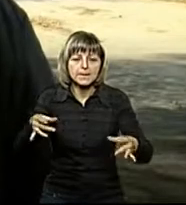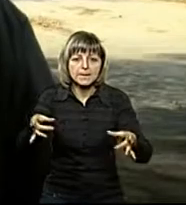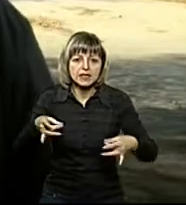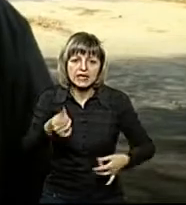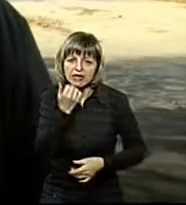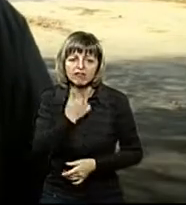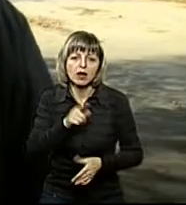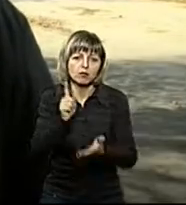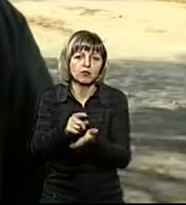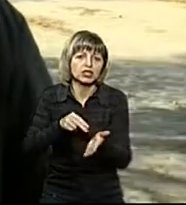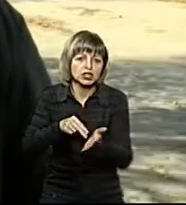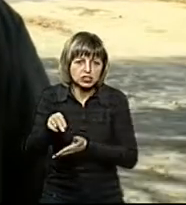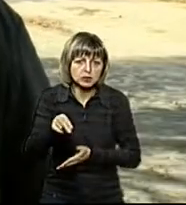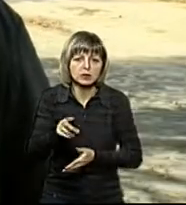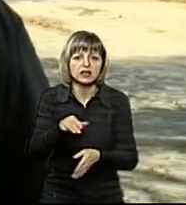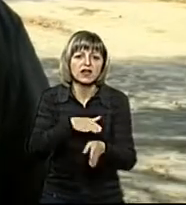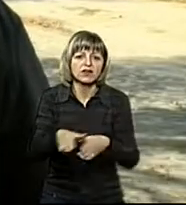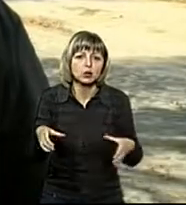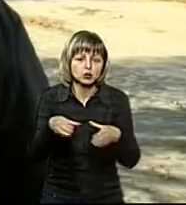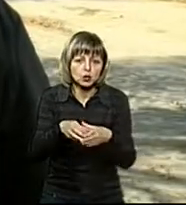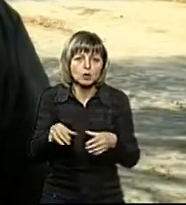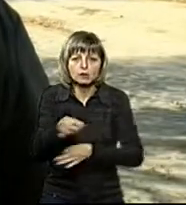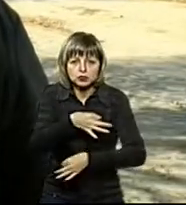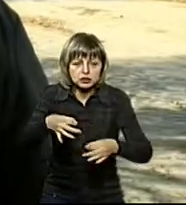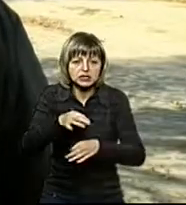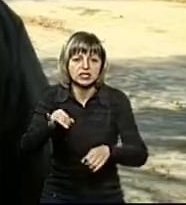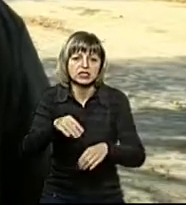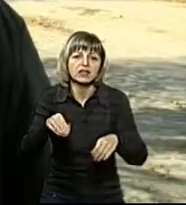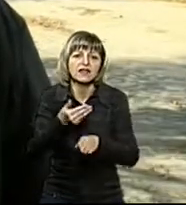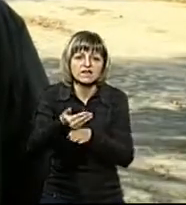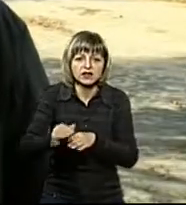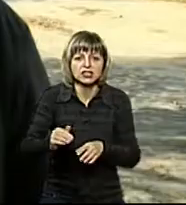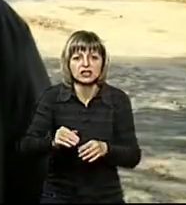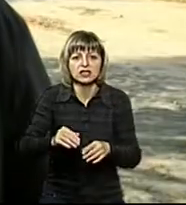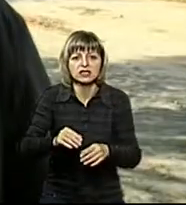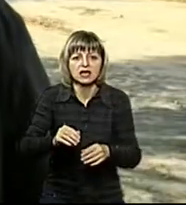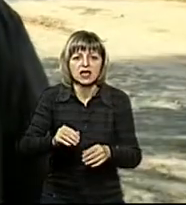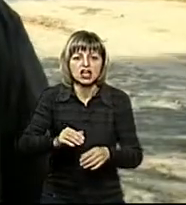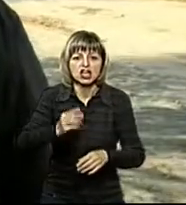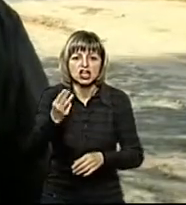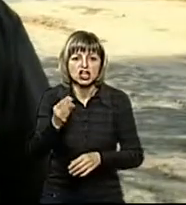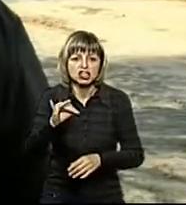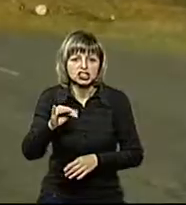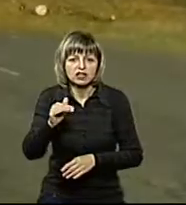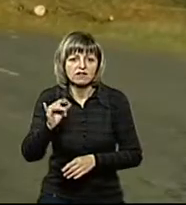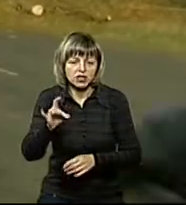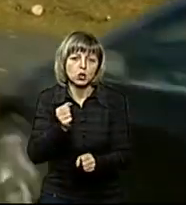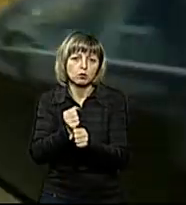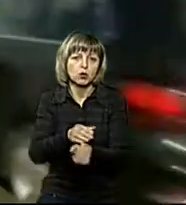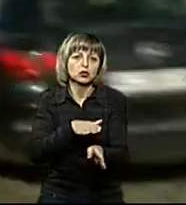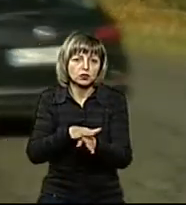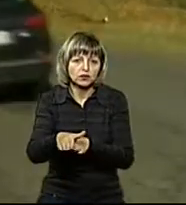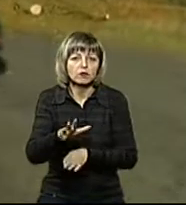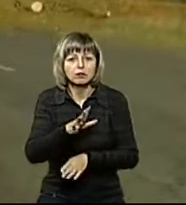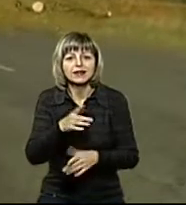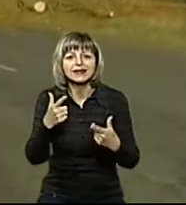маємо закупити, вирішити на виконкомі і виділити шифер людям привезти і роботу виконуємо. Були